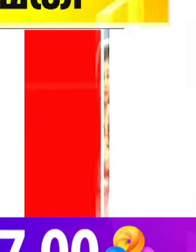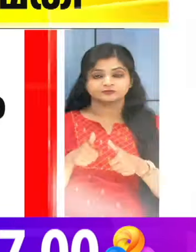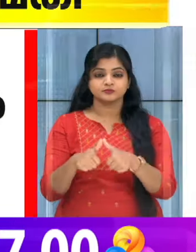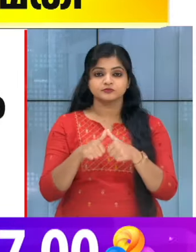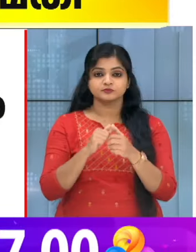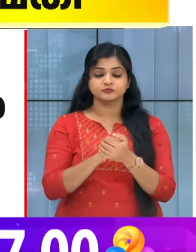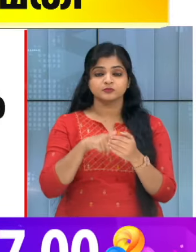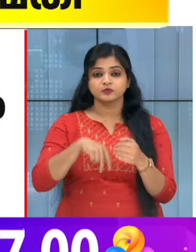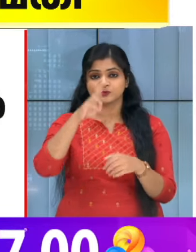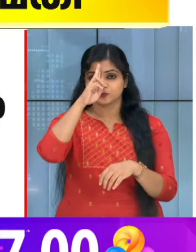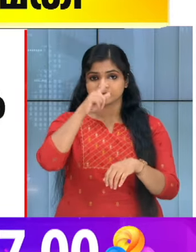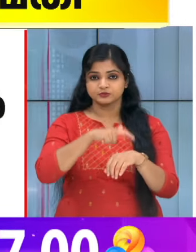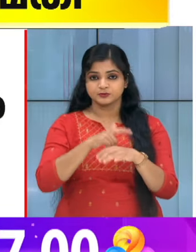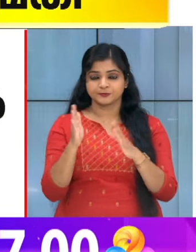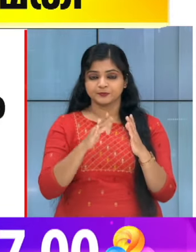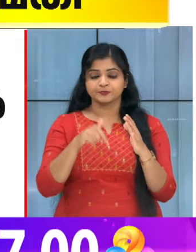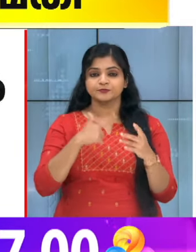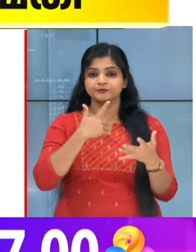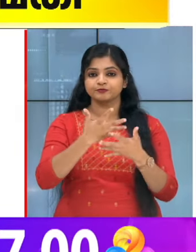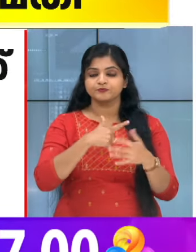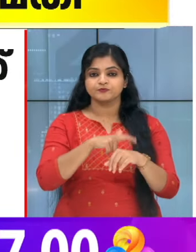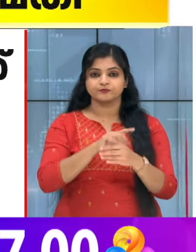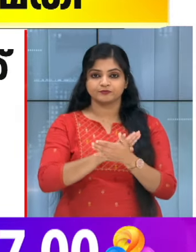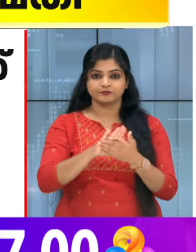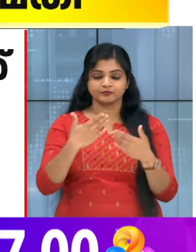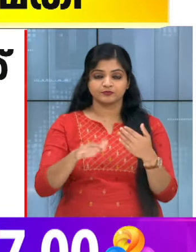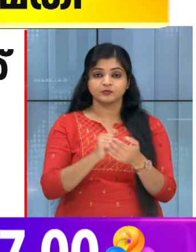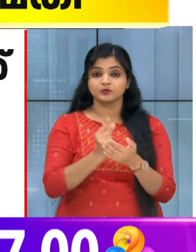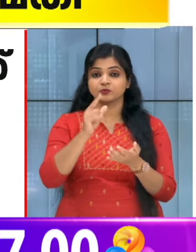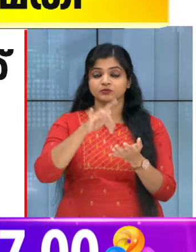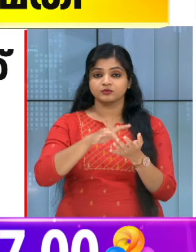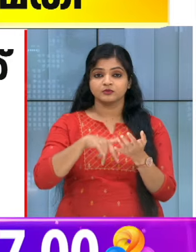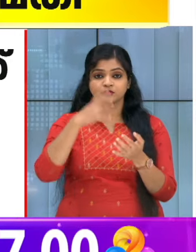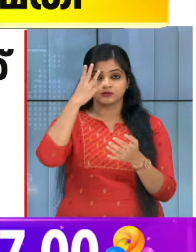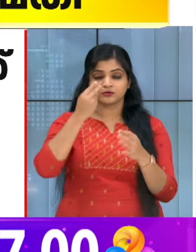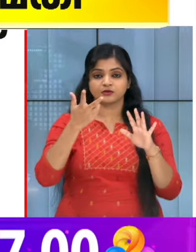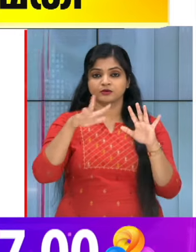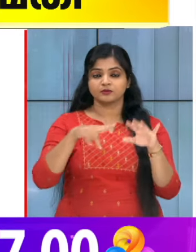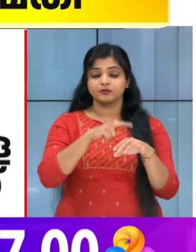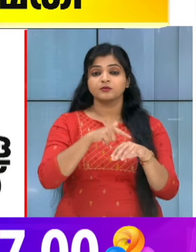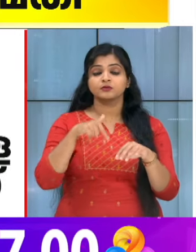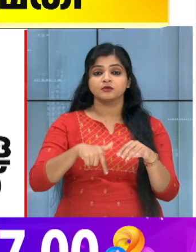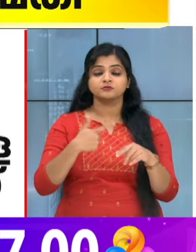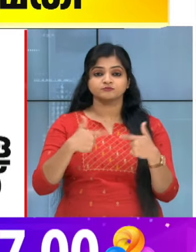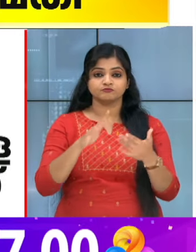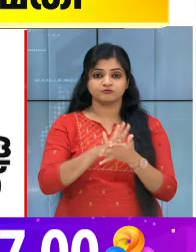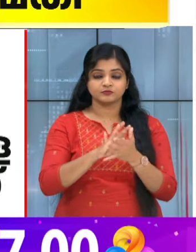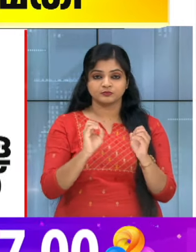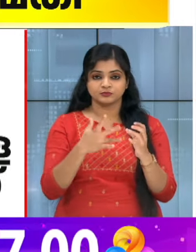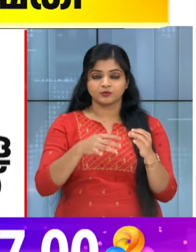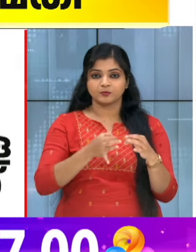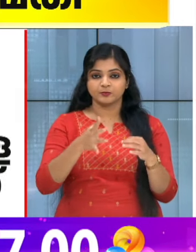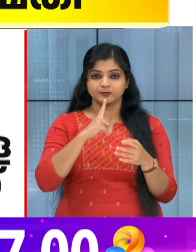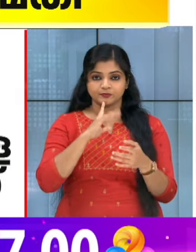ഉച്ചയോടുകൂടിയാണ് ഗൂഗിൾ ചർച്ച അവസാനിച്ചത്. ഉത്രാളിക്കാവിൽ ഇന്ന് രാത്രി 8 മണിക്കാണ് പുറപ്പാടിന്റെ ഭാഗമായുള്ള വെടിക്കെട്ട് നടക്കേണ്ടത്. ഇതിന്